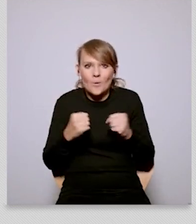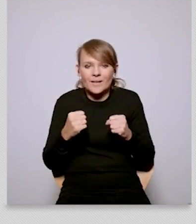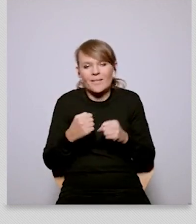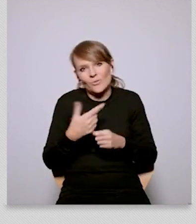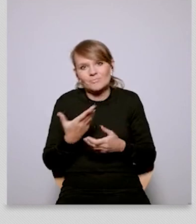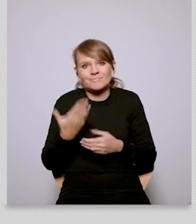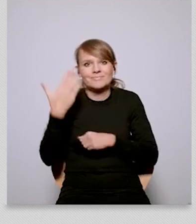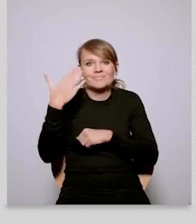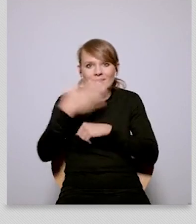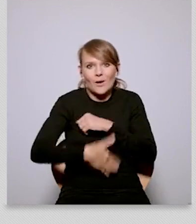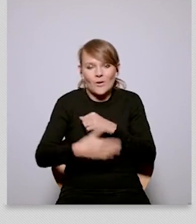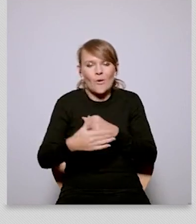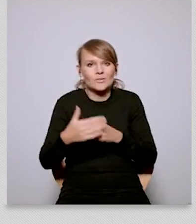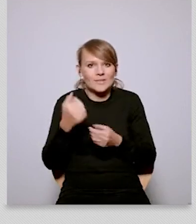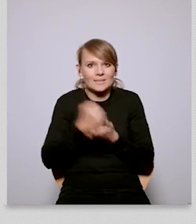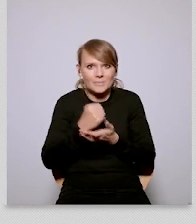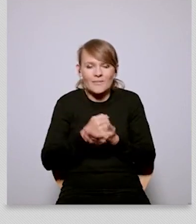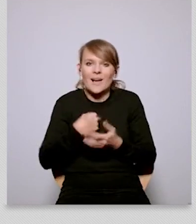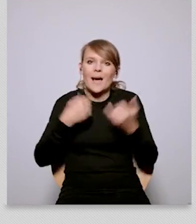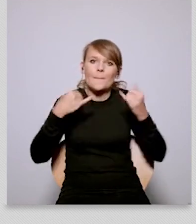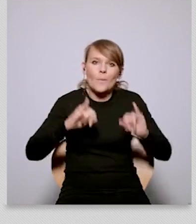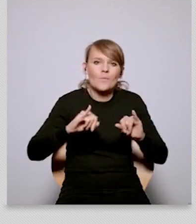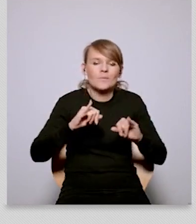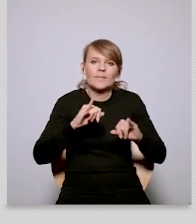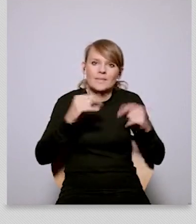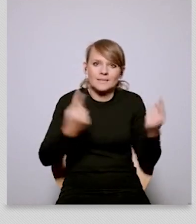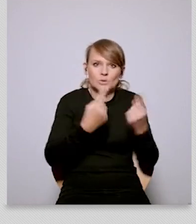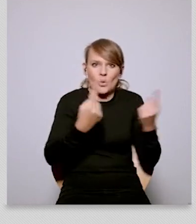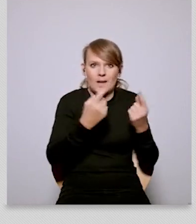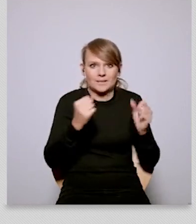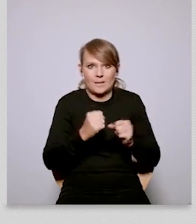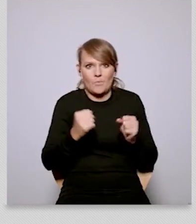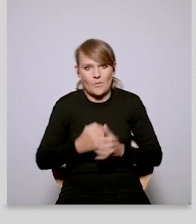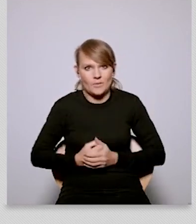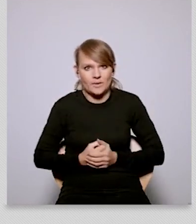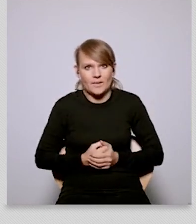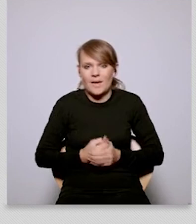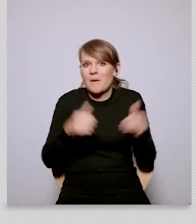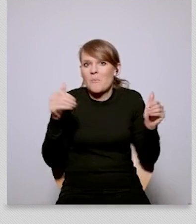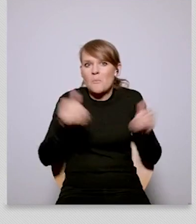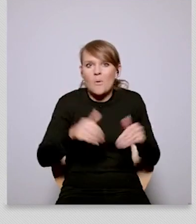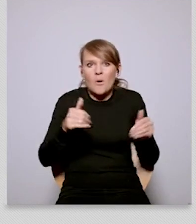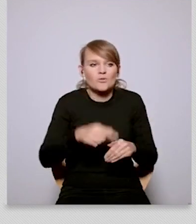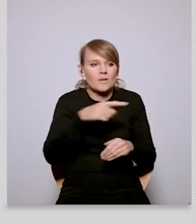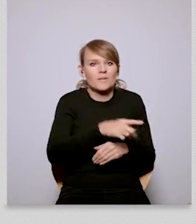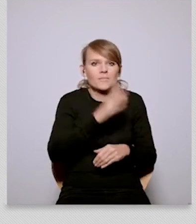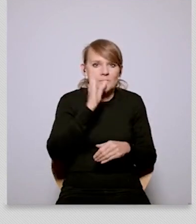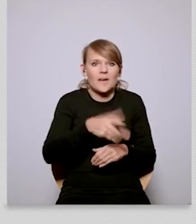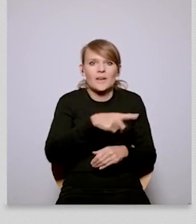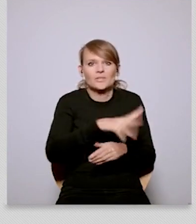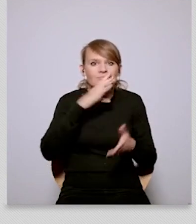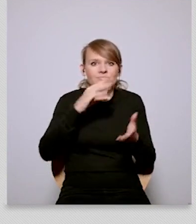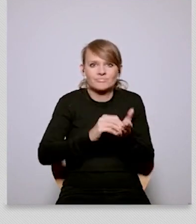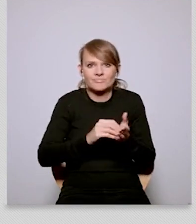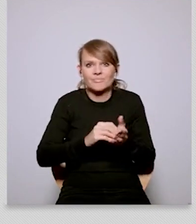tutaj kwestia innego scenariusza z tych wszystkich że tu się może powtórzyć ten który stosujemy tej